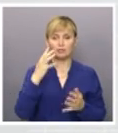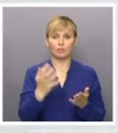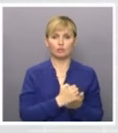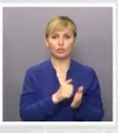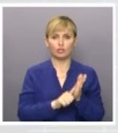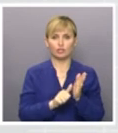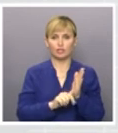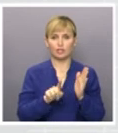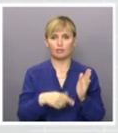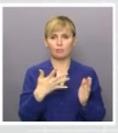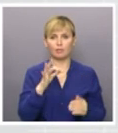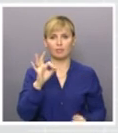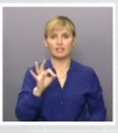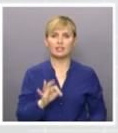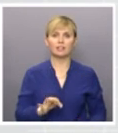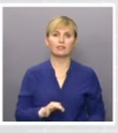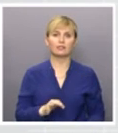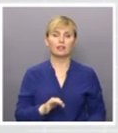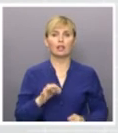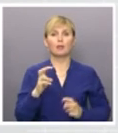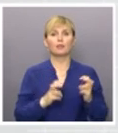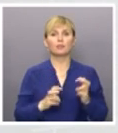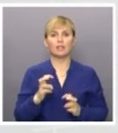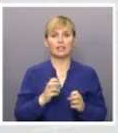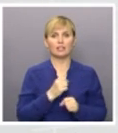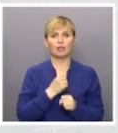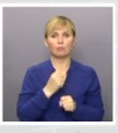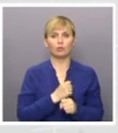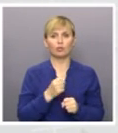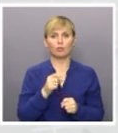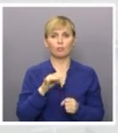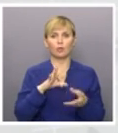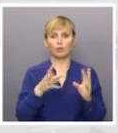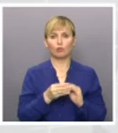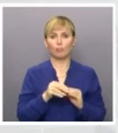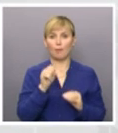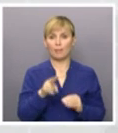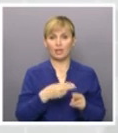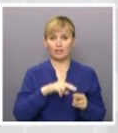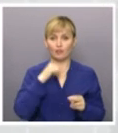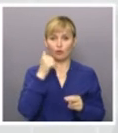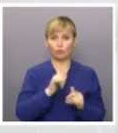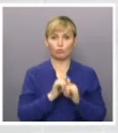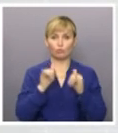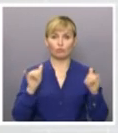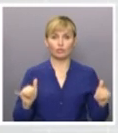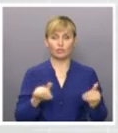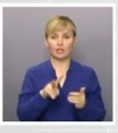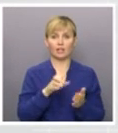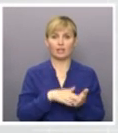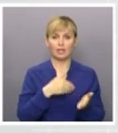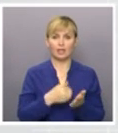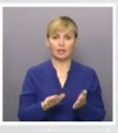составляла 60,5%. Предприятия-производители по итогам апреля текущего года увеличили цены на краски и лаки на